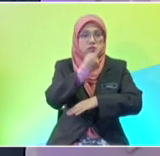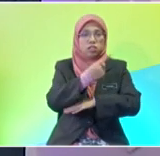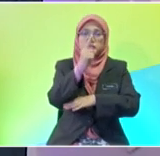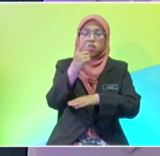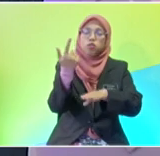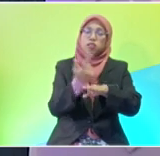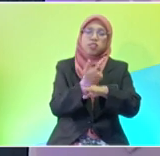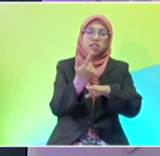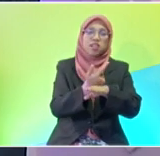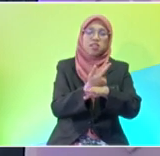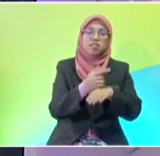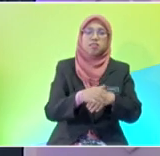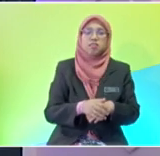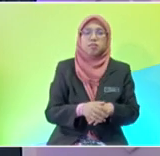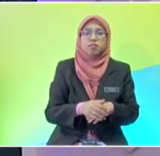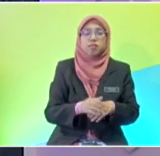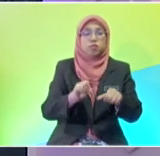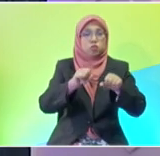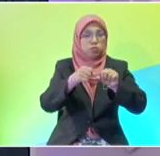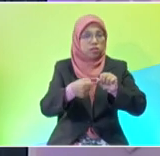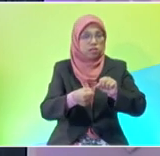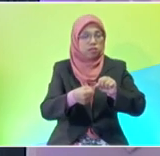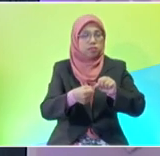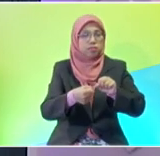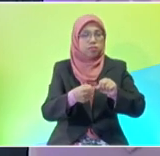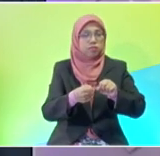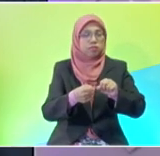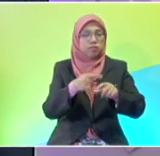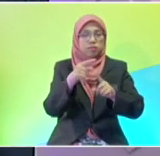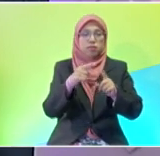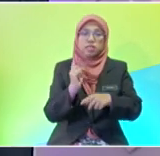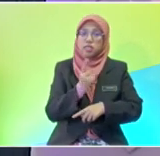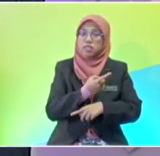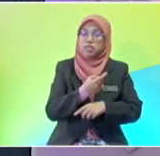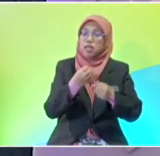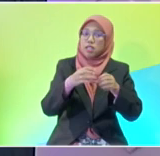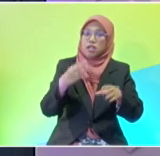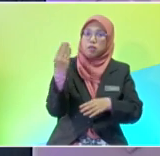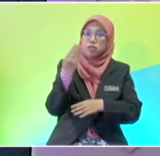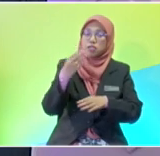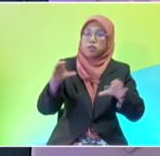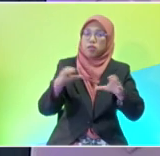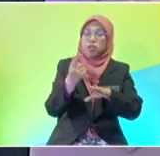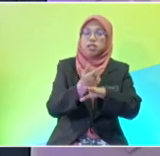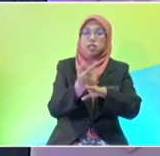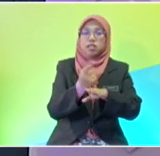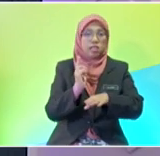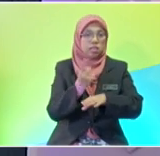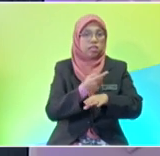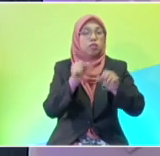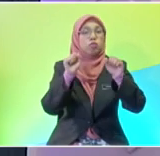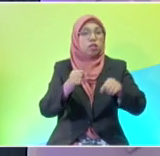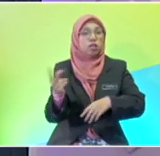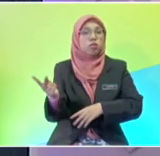Oke Supaya bila kita akan dapat menguasai